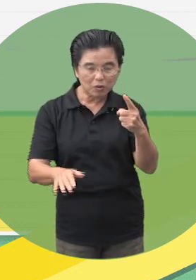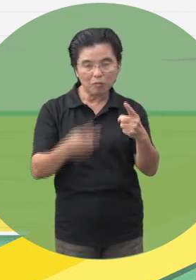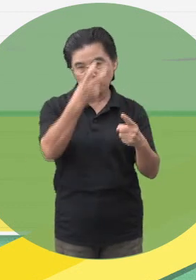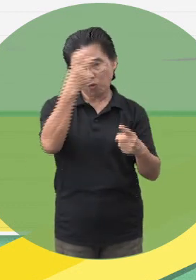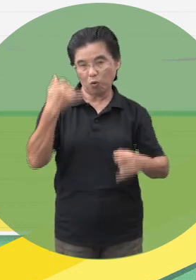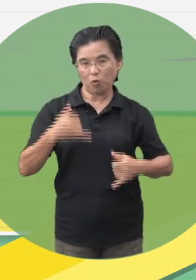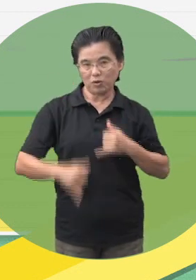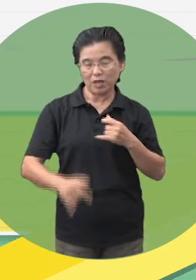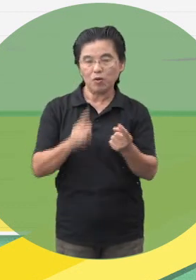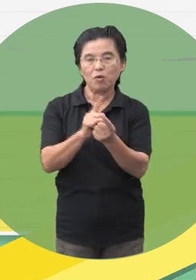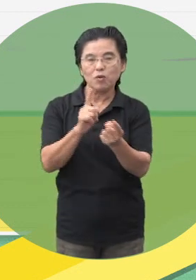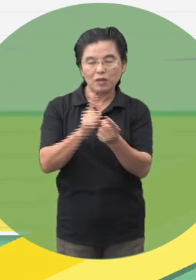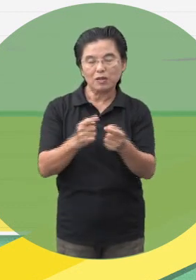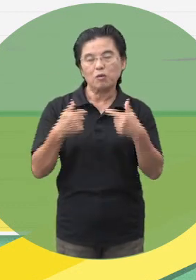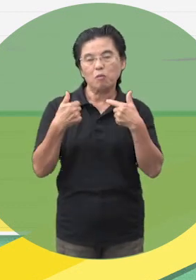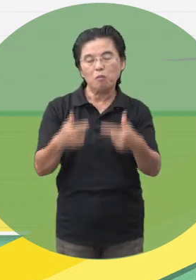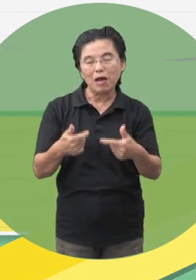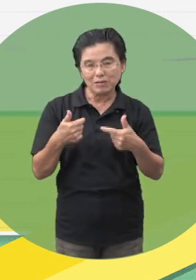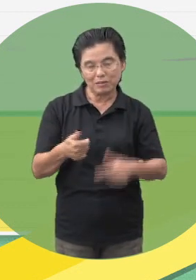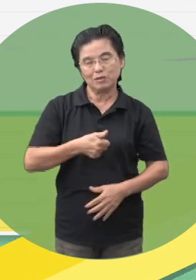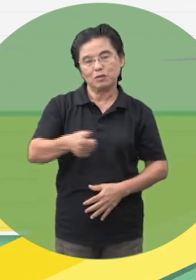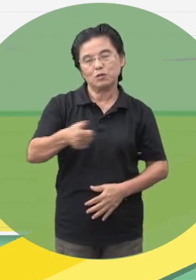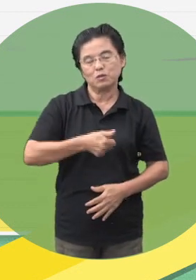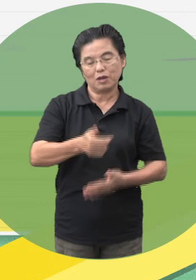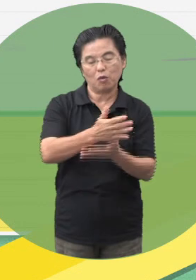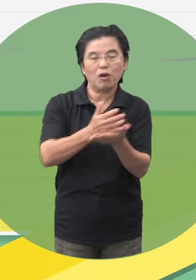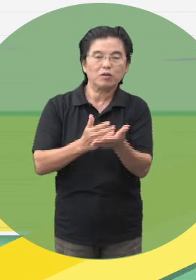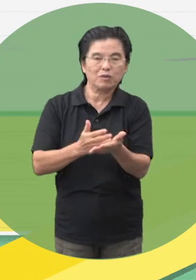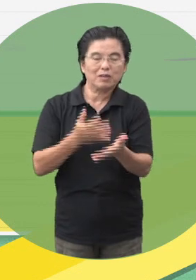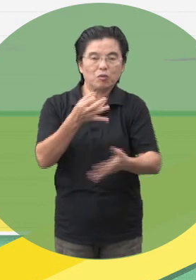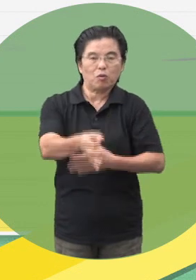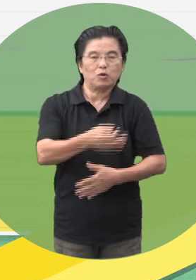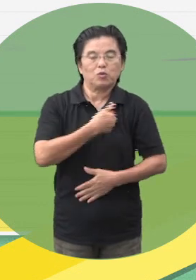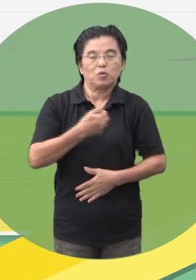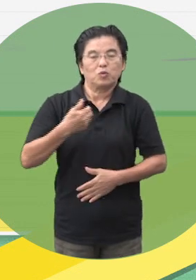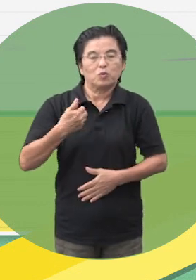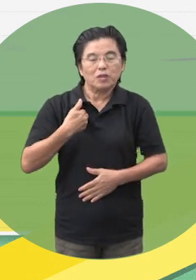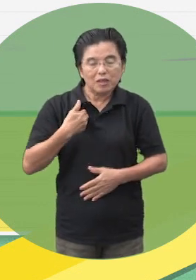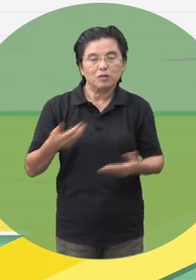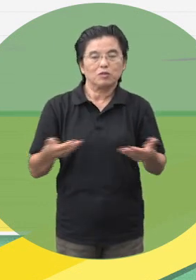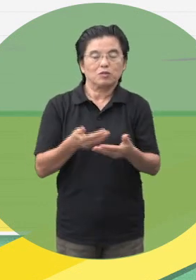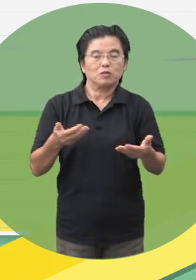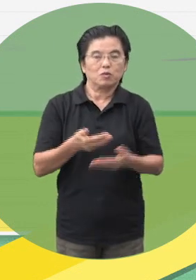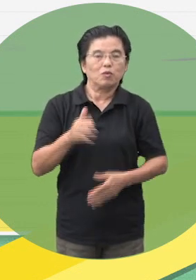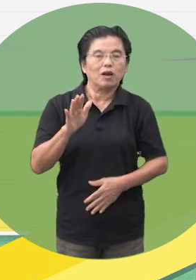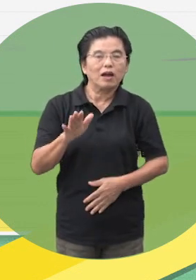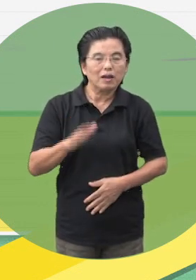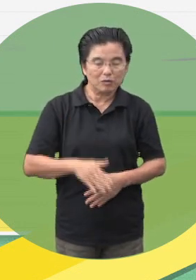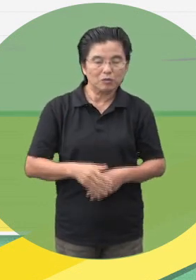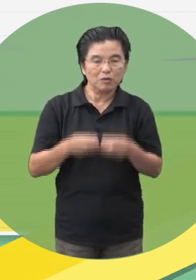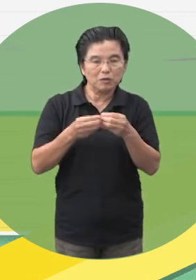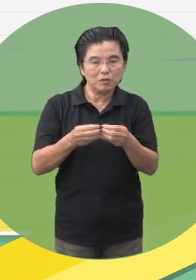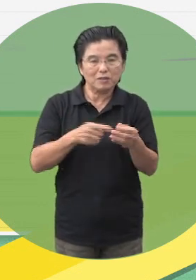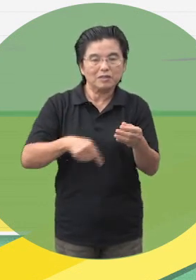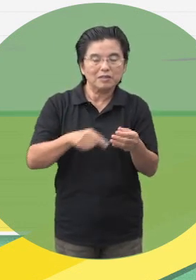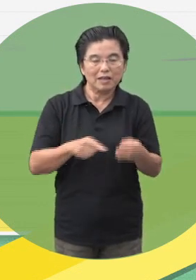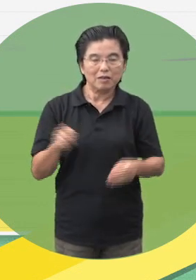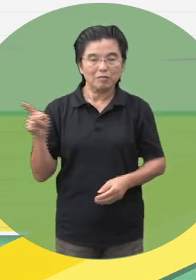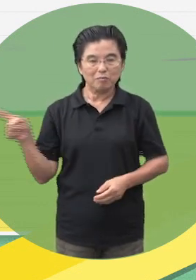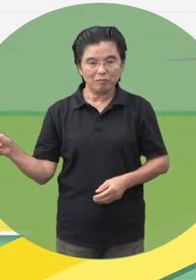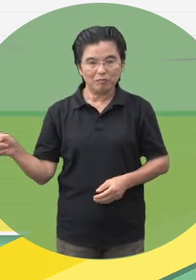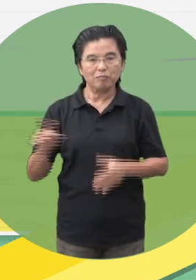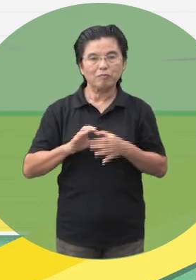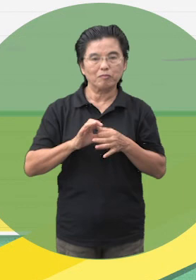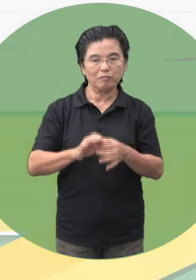に、バス通学定期券などが割引購入できる実証事業を始めます。詳しくはご覧のところま